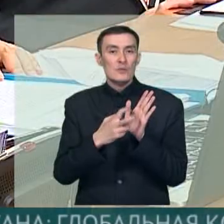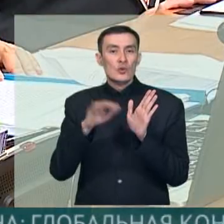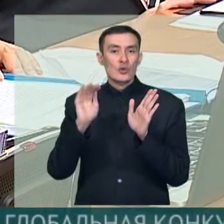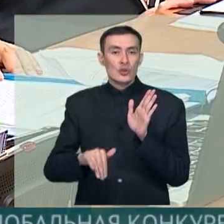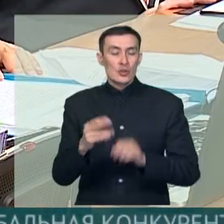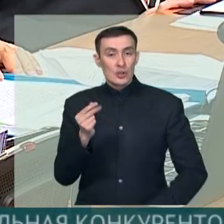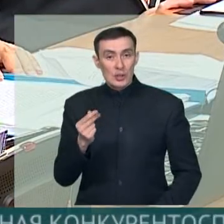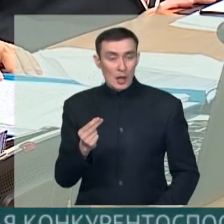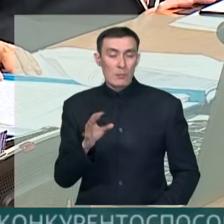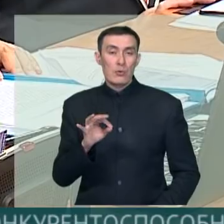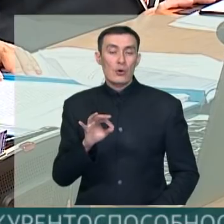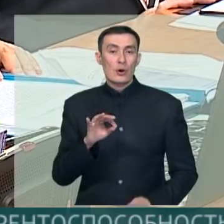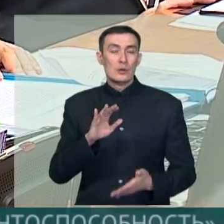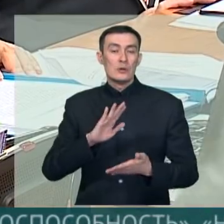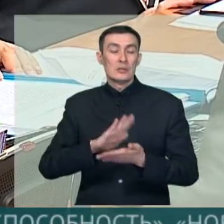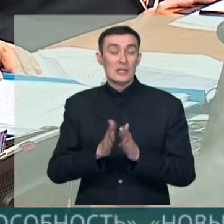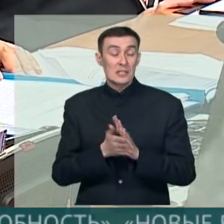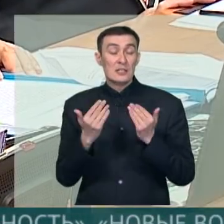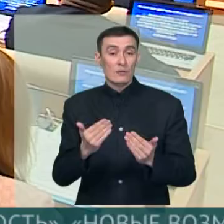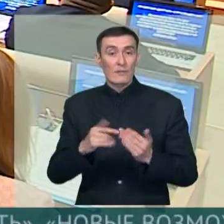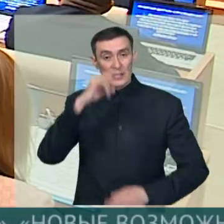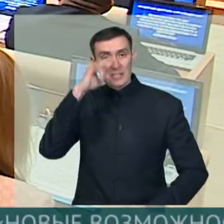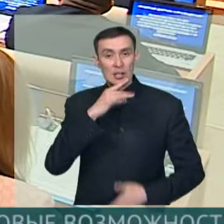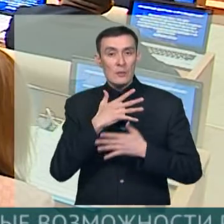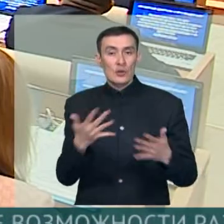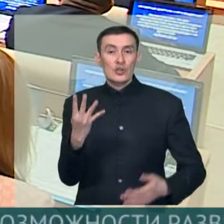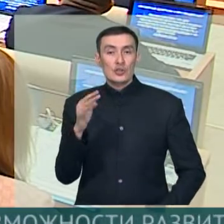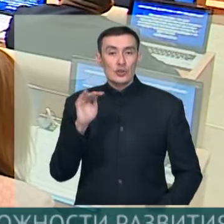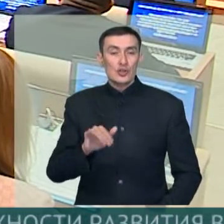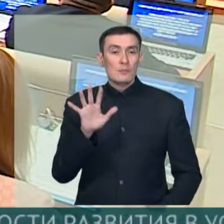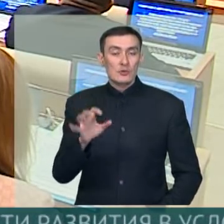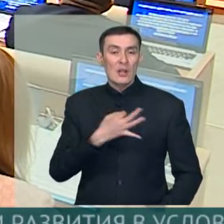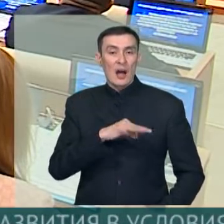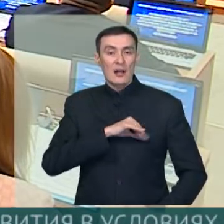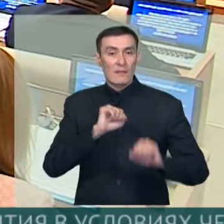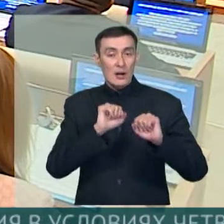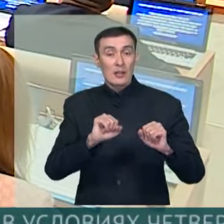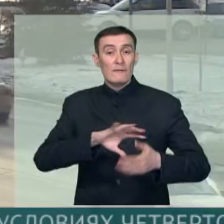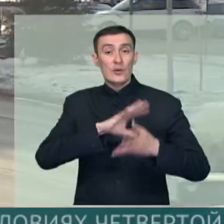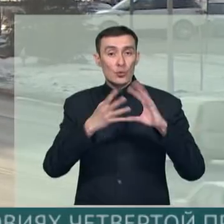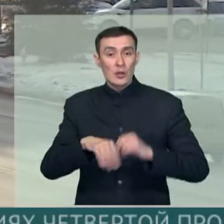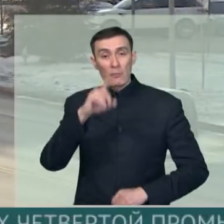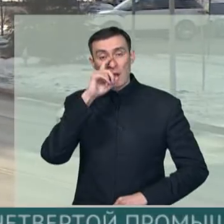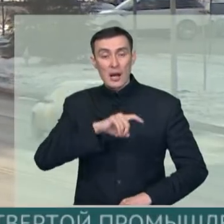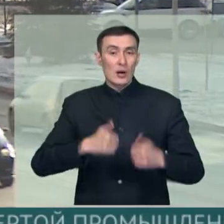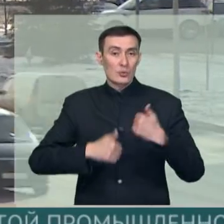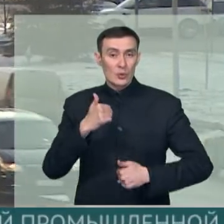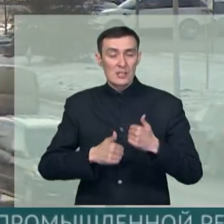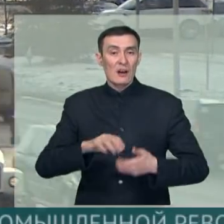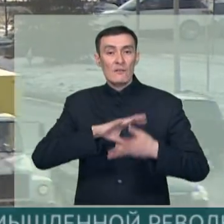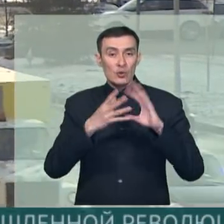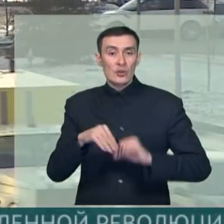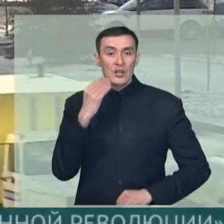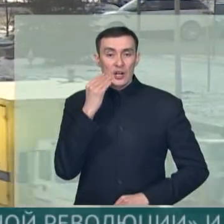тысяч тенге. По статистике, в Казахстане сегодня чуть больше 4500 адвокатов. В итоге – слабая конкуренция сказывается